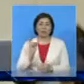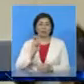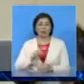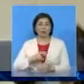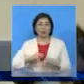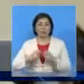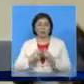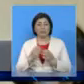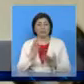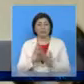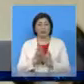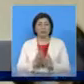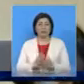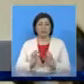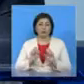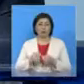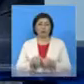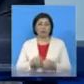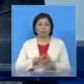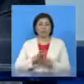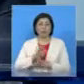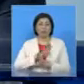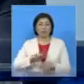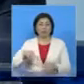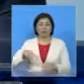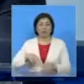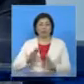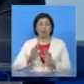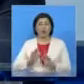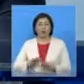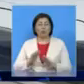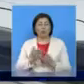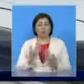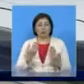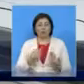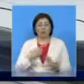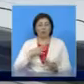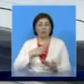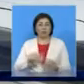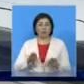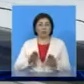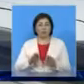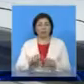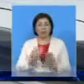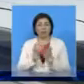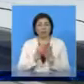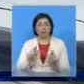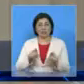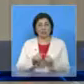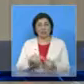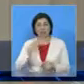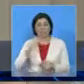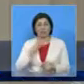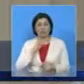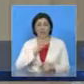түскен жоқ. Мектеп басшылары рұқсат етілген межені толық орындамай, орын жоқ деген сылтауды жиі айтады. Ережеге сәйкес ата-ана баласын тұрғылықты мекенжайына